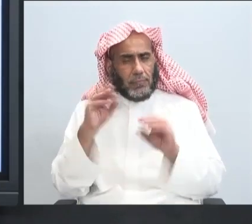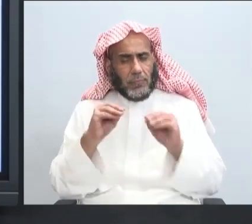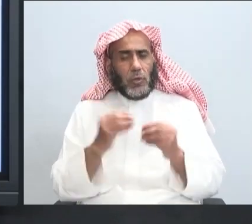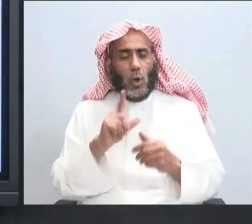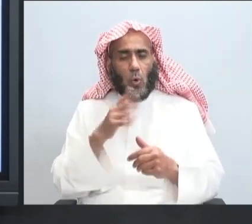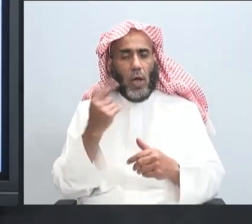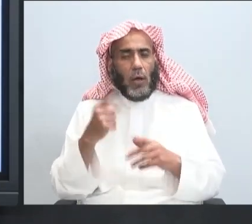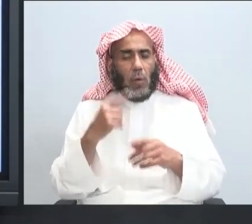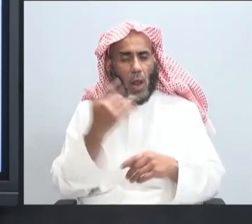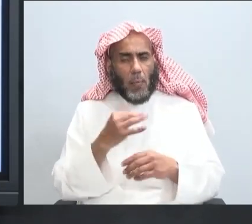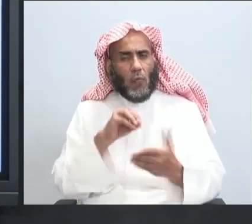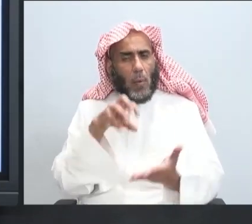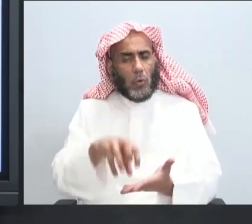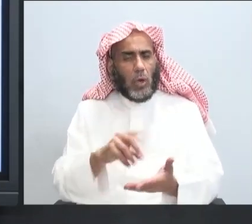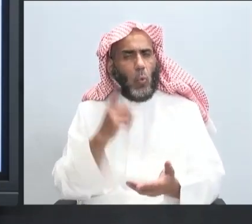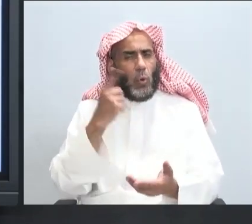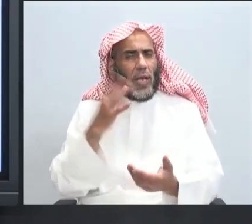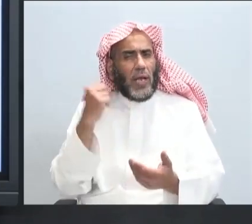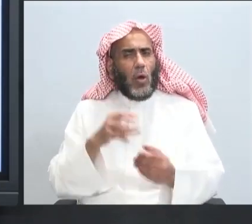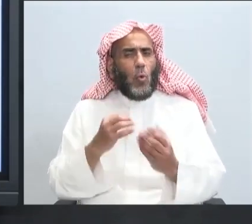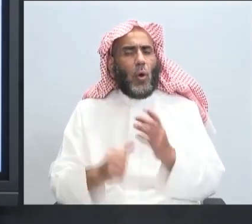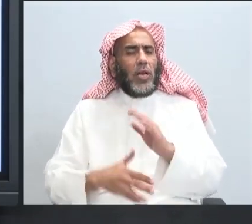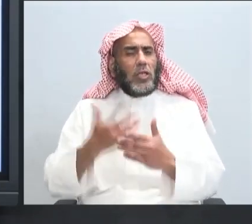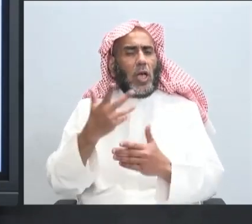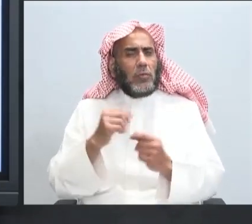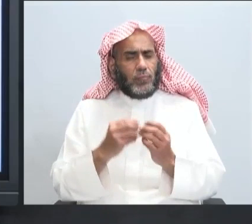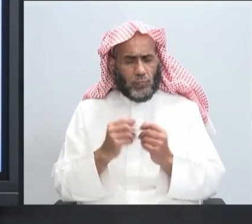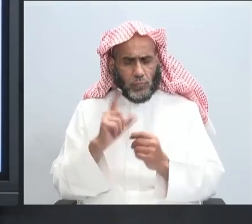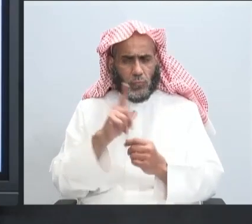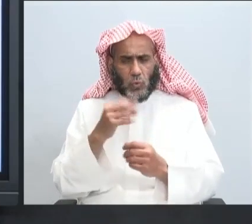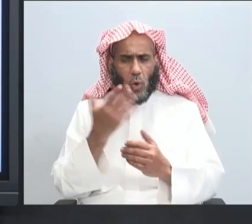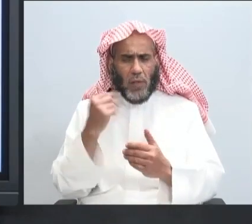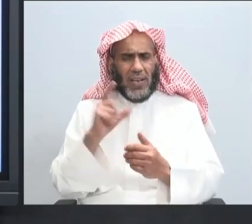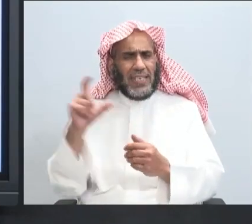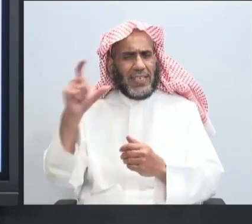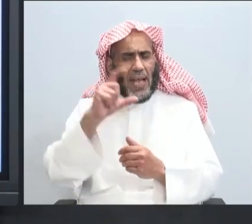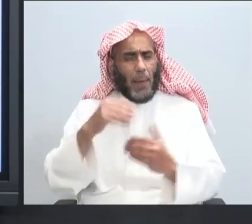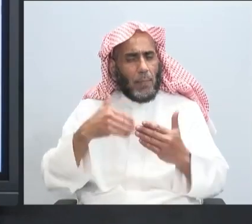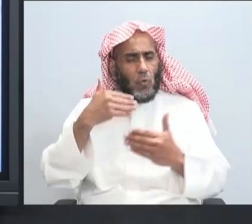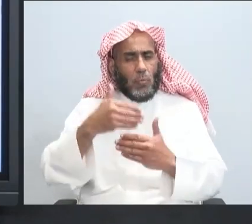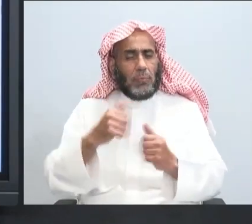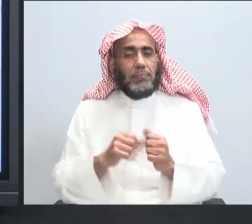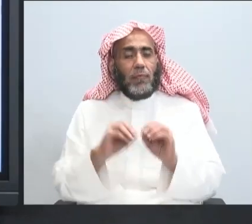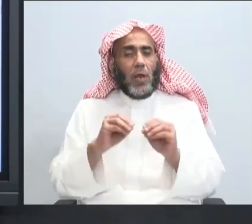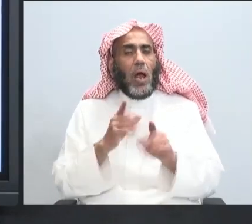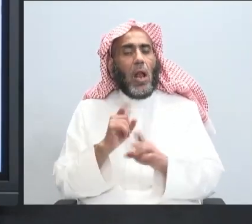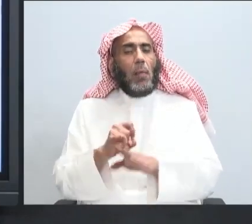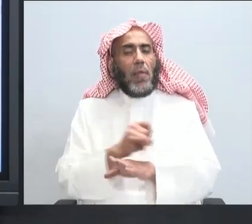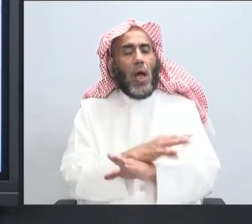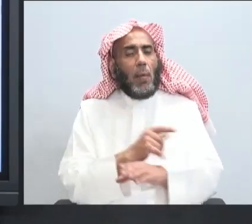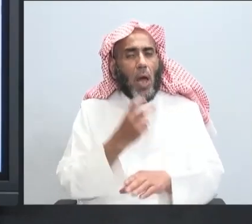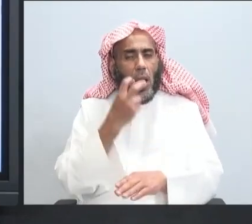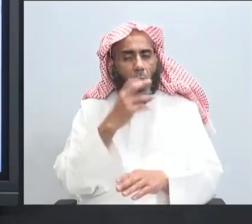اللغة العربية عرفنا موطنها وتاريخها ونشأة اللغة ومكانة اللغة في الإسلام، ثم عرفنا المذاهب